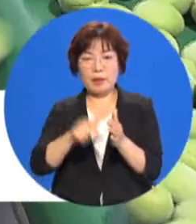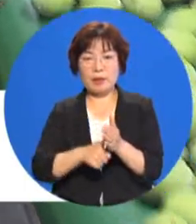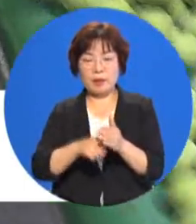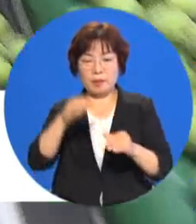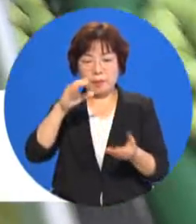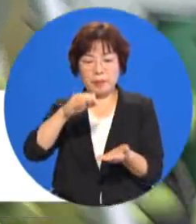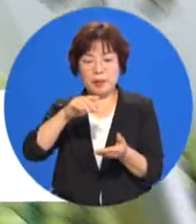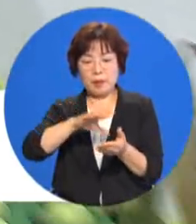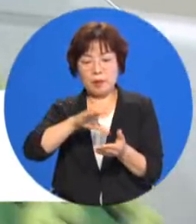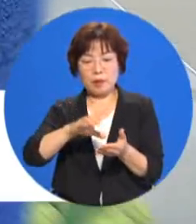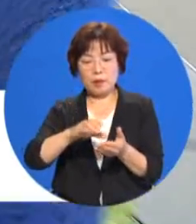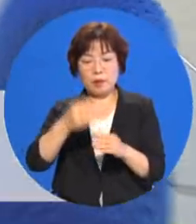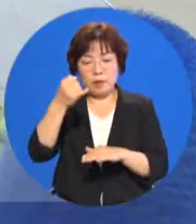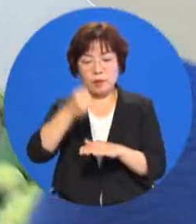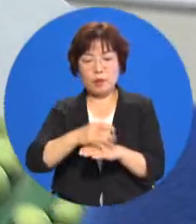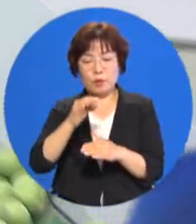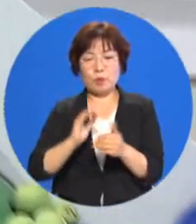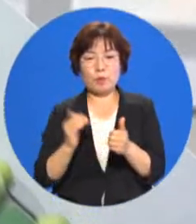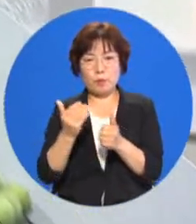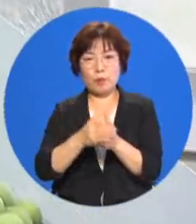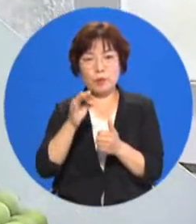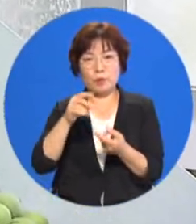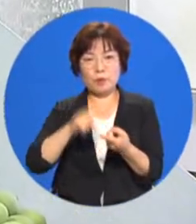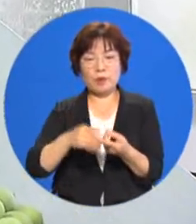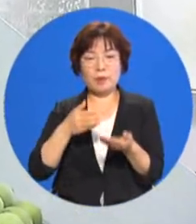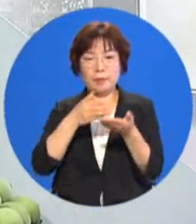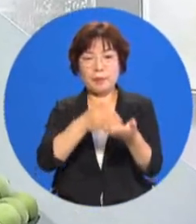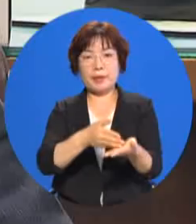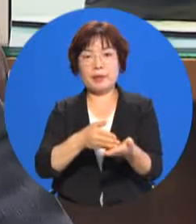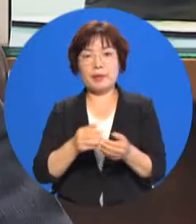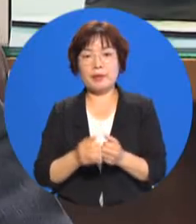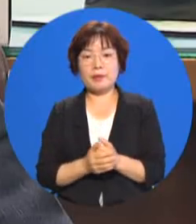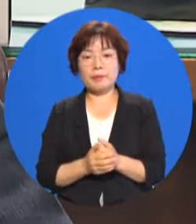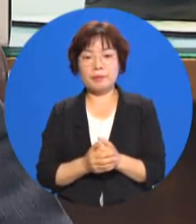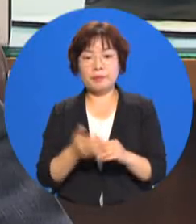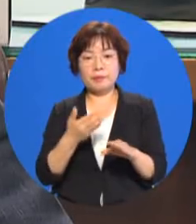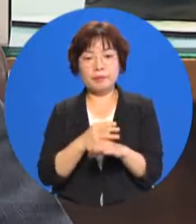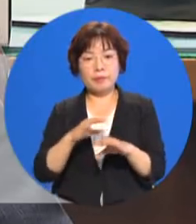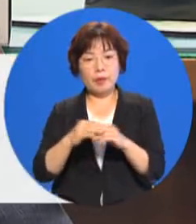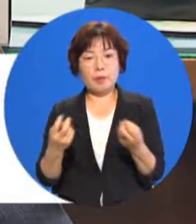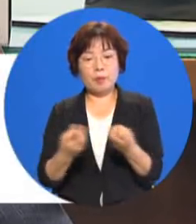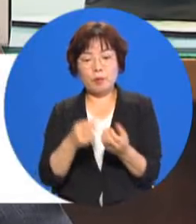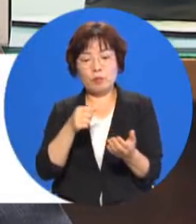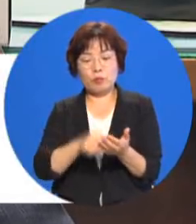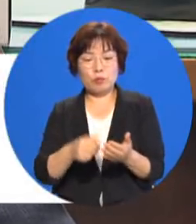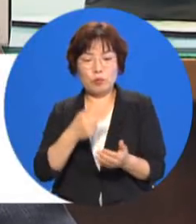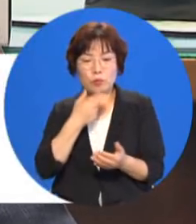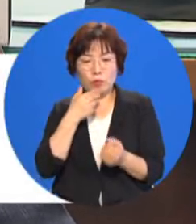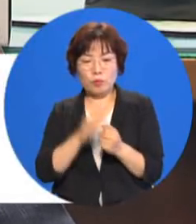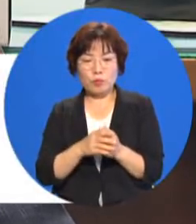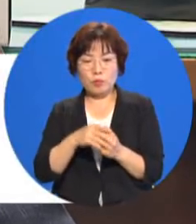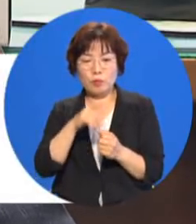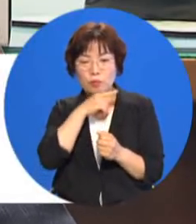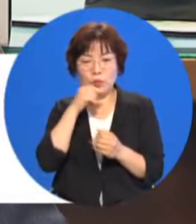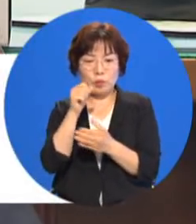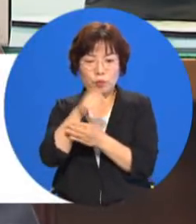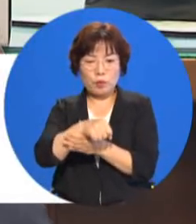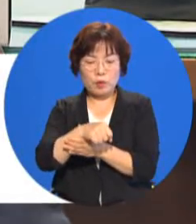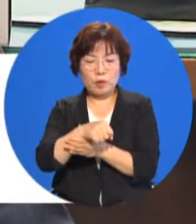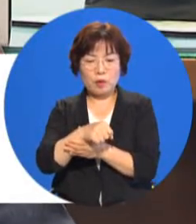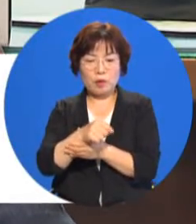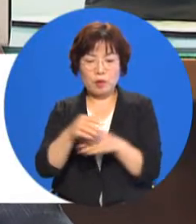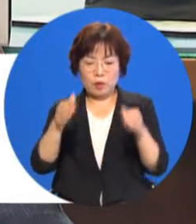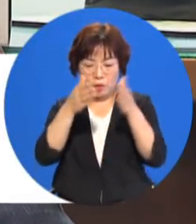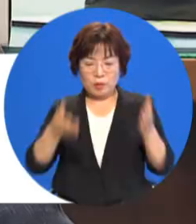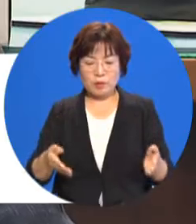차액을 보존해주는 최저가격 보장제를 요구하고 있습니다. 다른 대체형 뭐 할 게 없습니다. 열대 과일 헌대봤죠, 해봤죠. 시설도